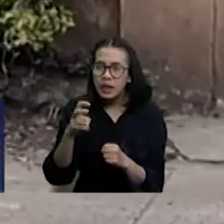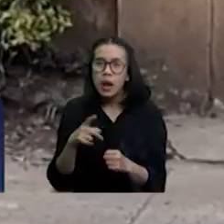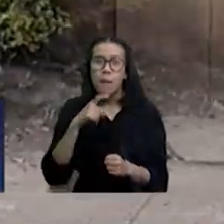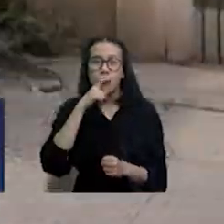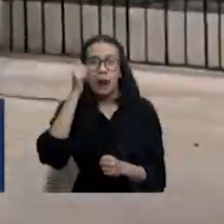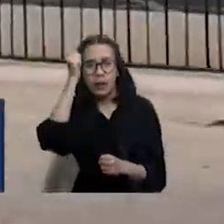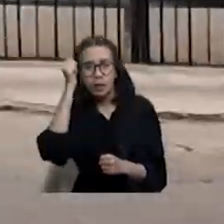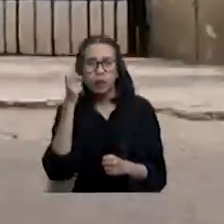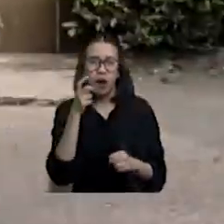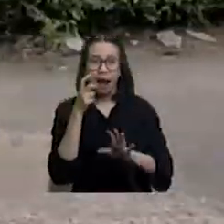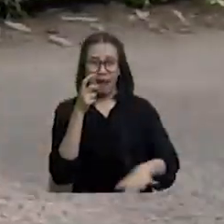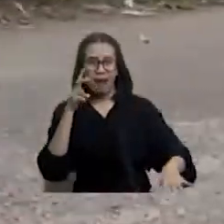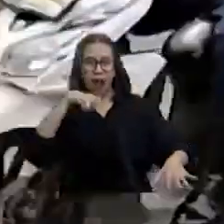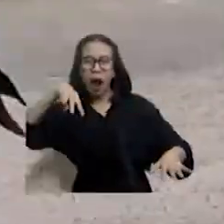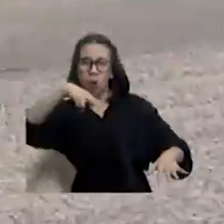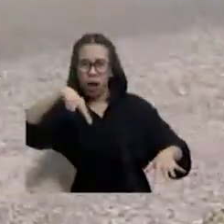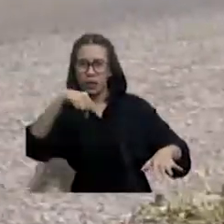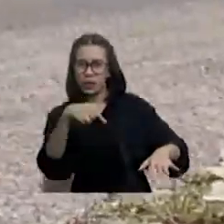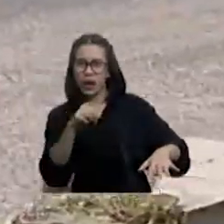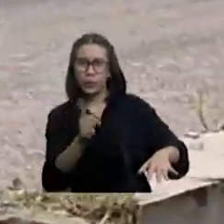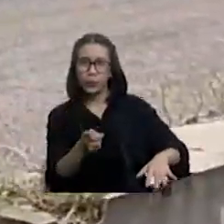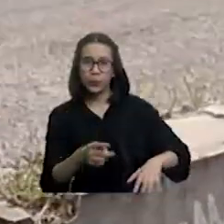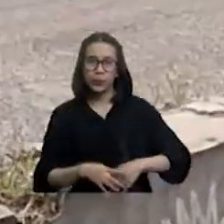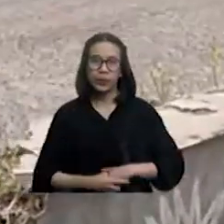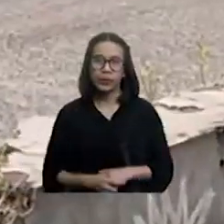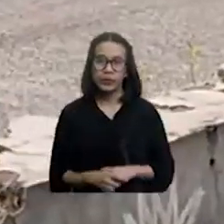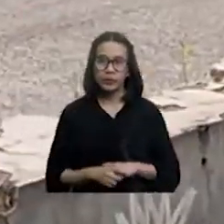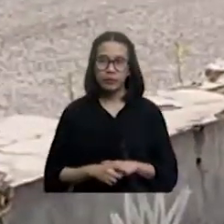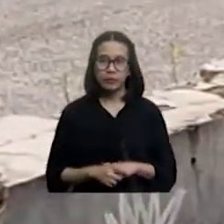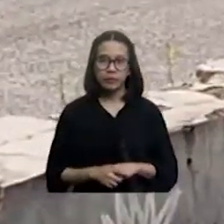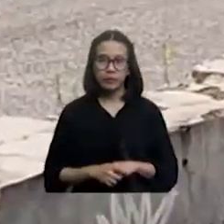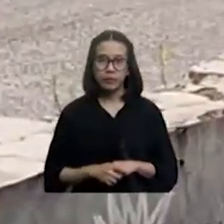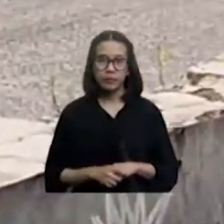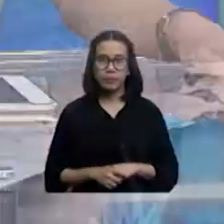Dari Bogor dan Depok, Jawa Barat, tim kontributor iNews melaporkan.